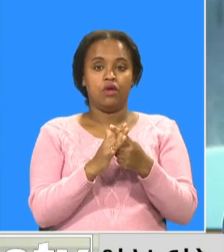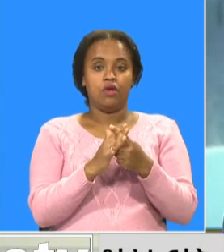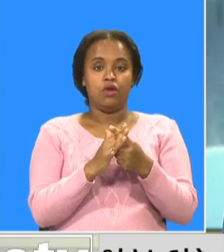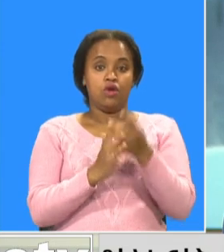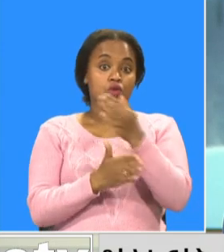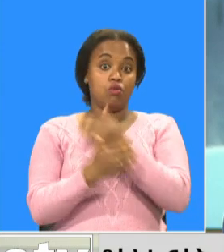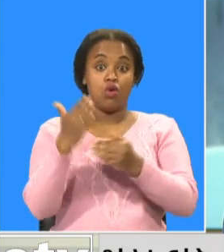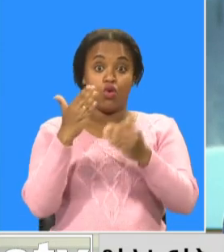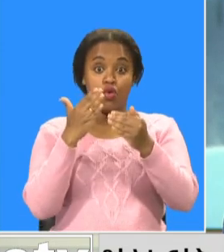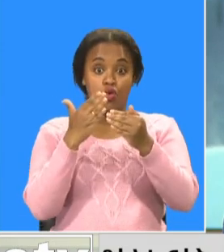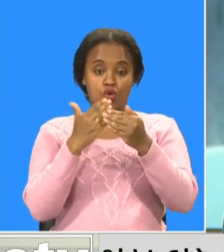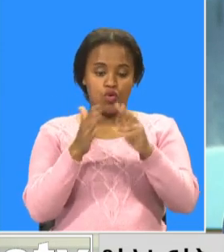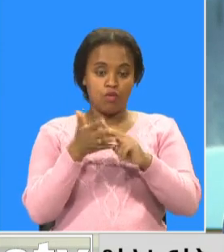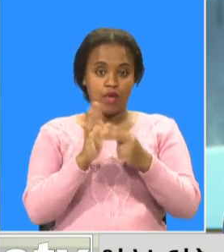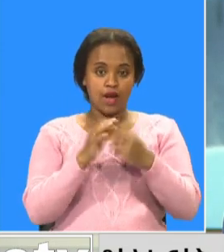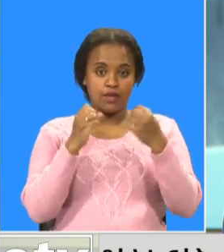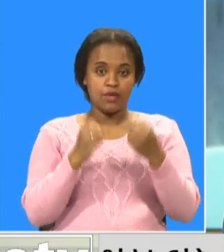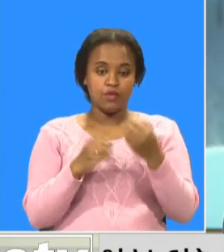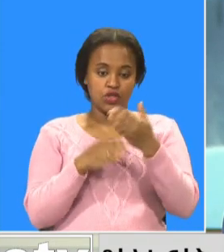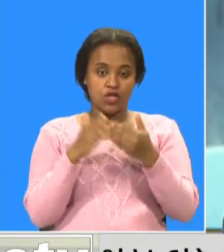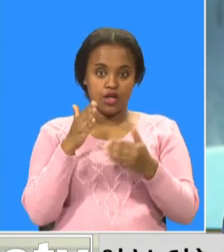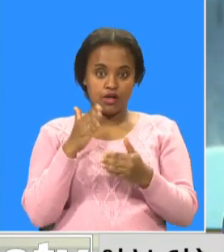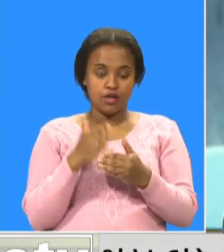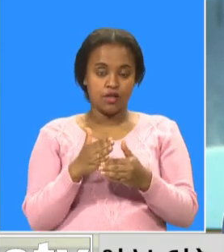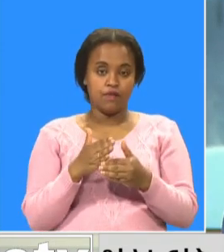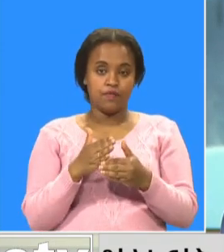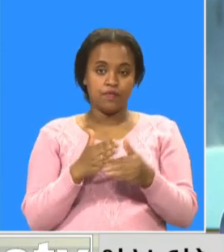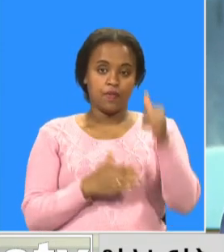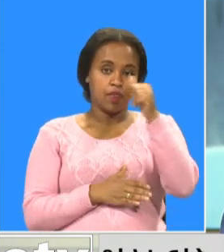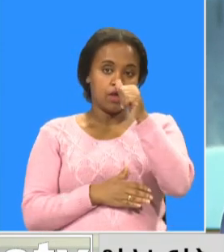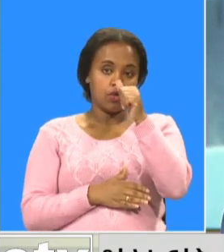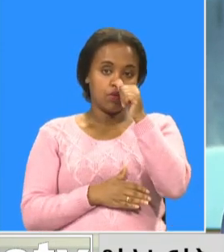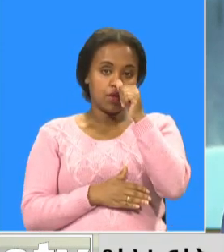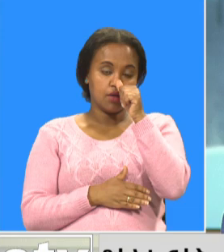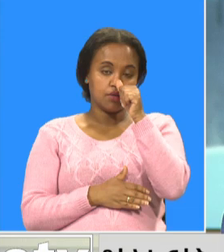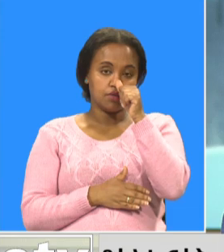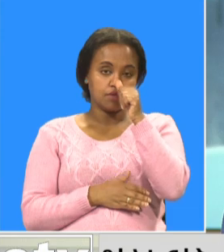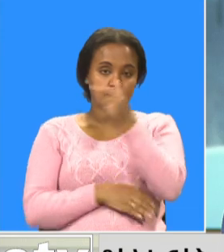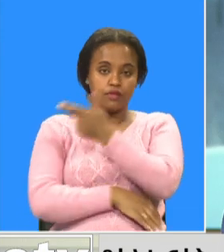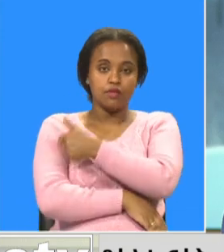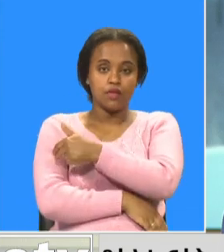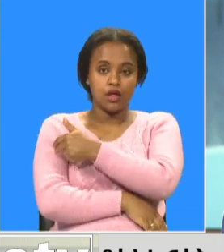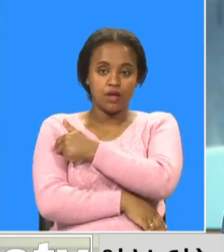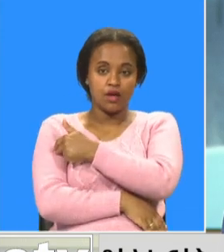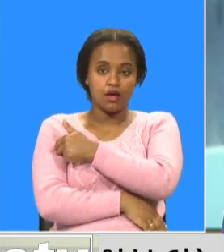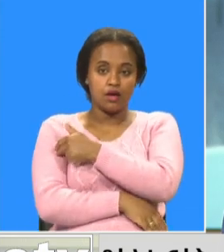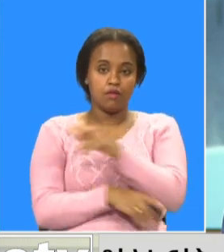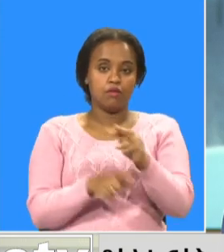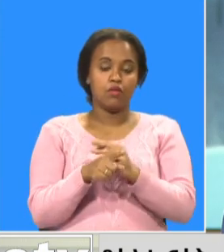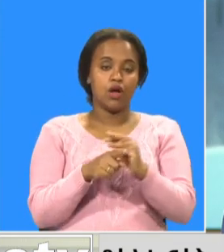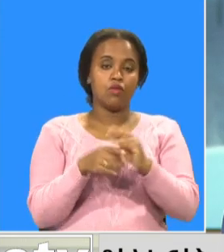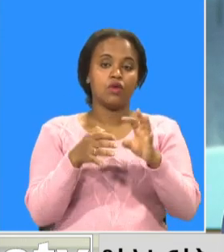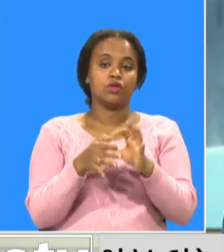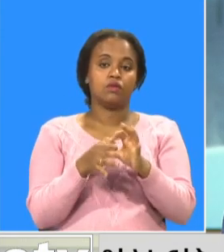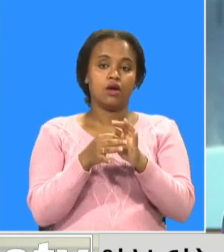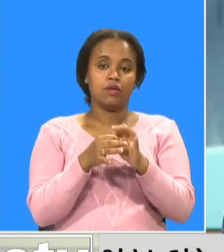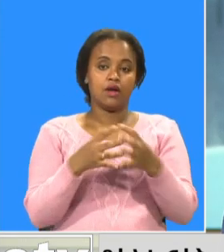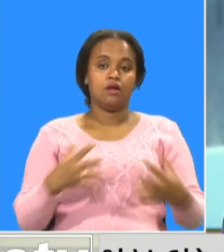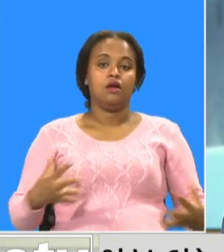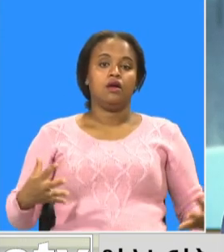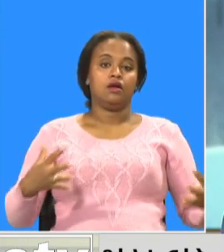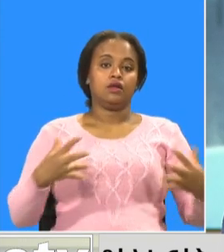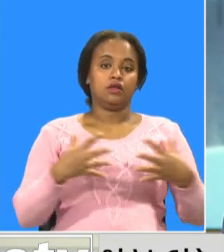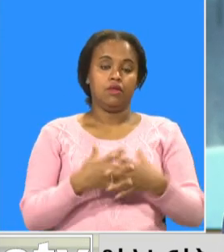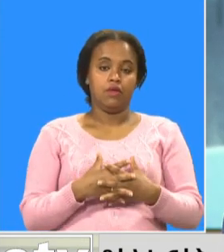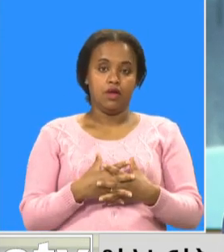በአልሞስት በሁሉም ማለት በሚቻል ደረጃ በኢትዮጵያ ህክምና ባለሙያዎች ማህበር